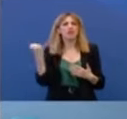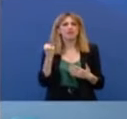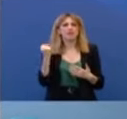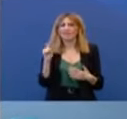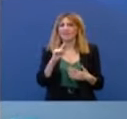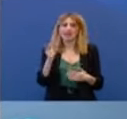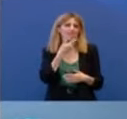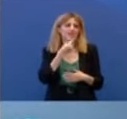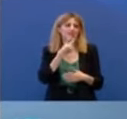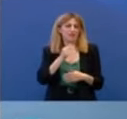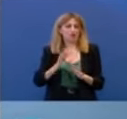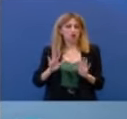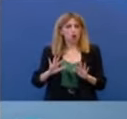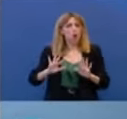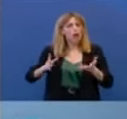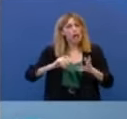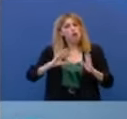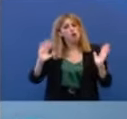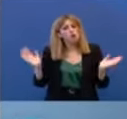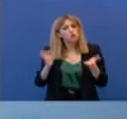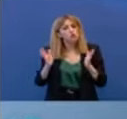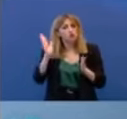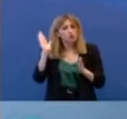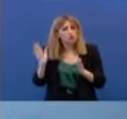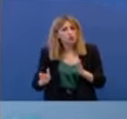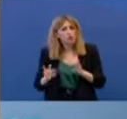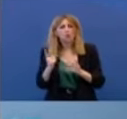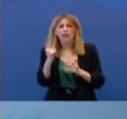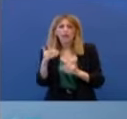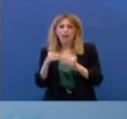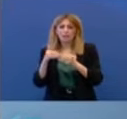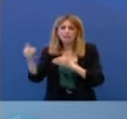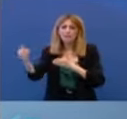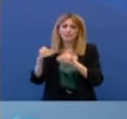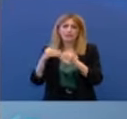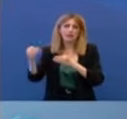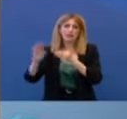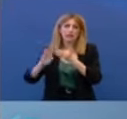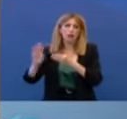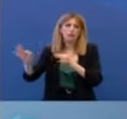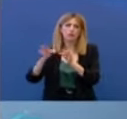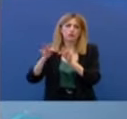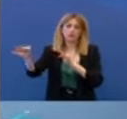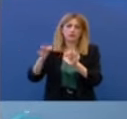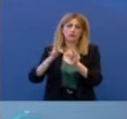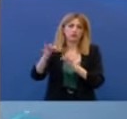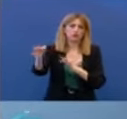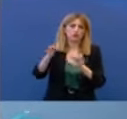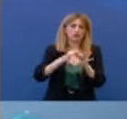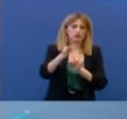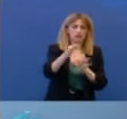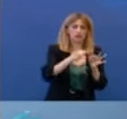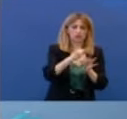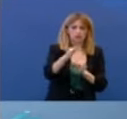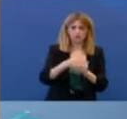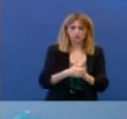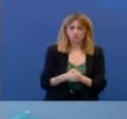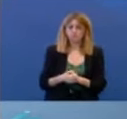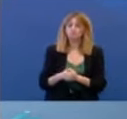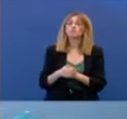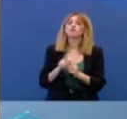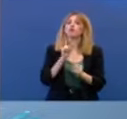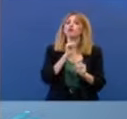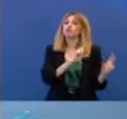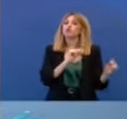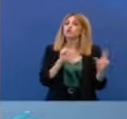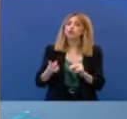μεγαλύτεροι μαθητές. Σύμφωνα με την Επιτροπή των Ειδικών, ισχύουν και εδώ ακριβώς τα ίδια και για τους ιδιωτικούς παιδικούς σταθμούς